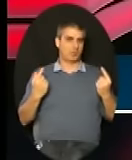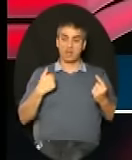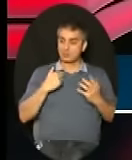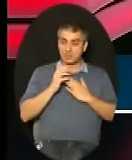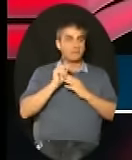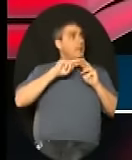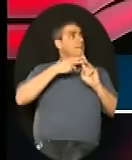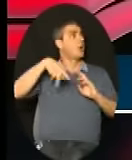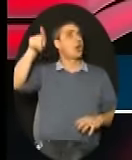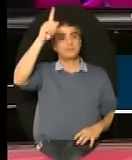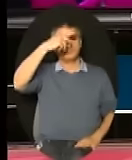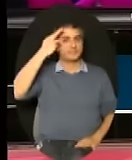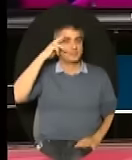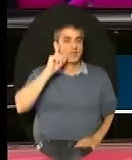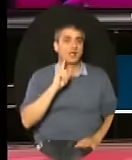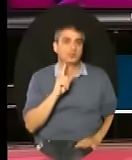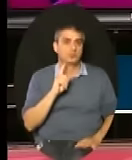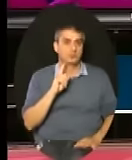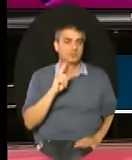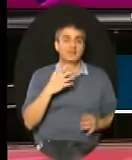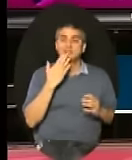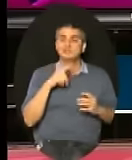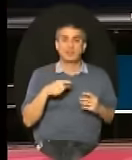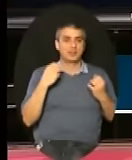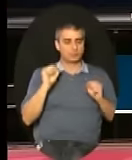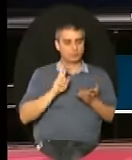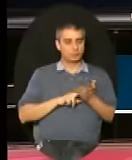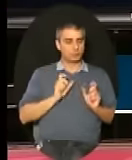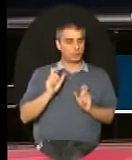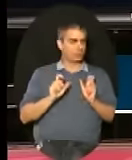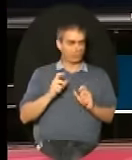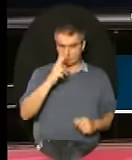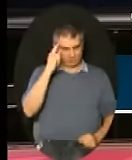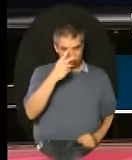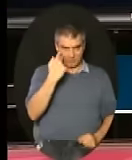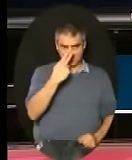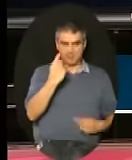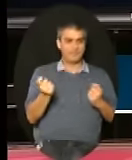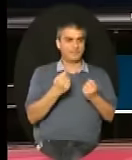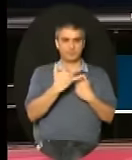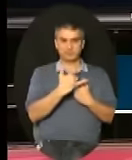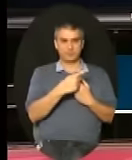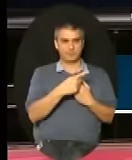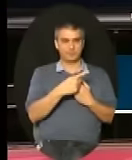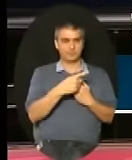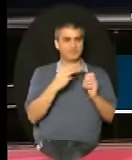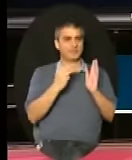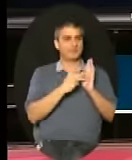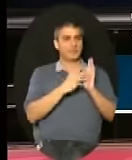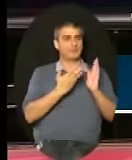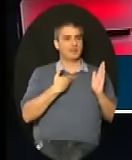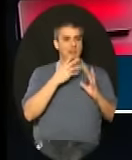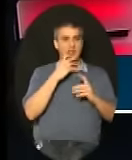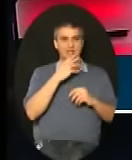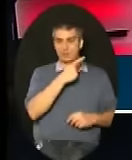הובלתי בעולם את הרעיון שהדמוקרטיה זכותה להתגונן. אני לא יודעת אם ראיתם, היה פרסום עכשיו של המיילים שקיבלה